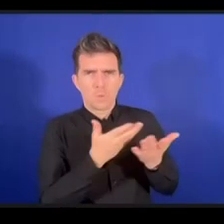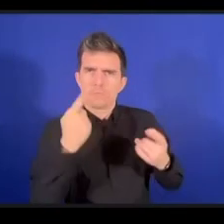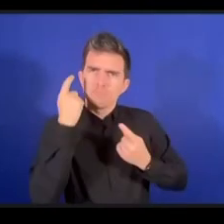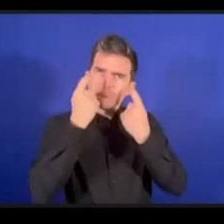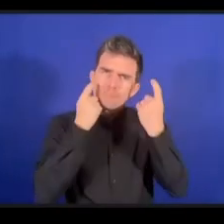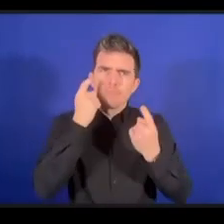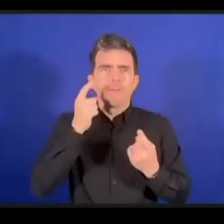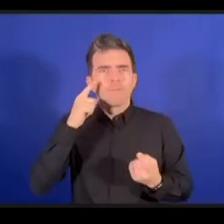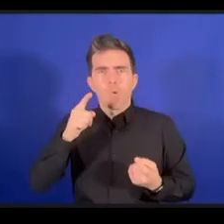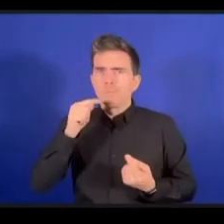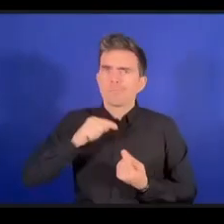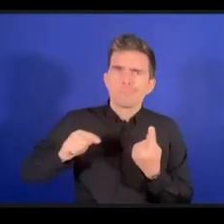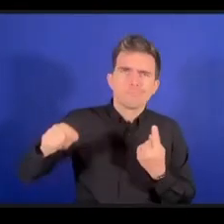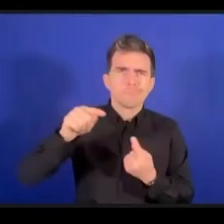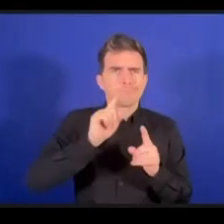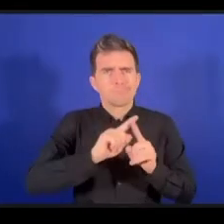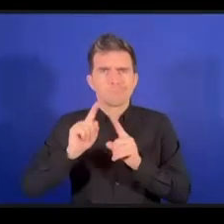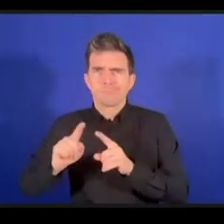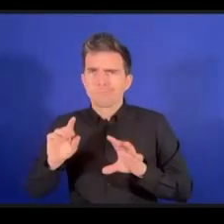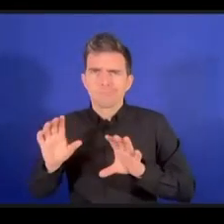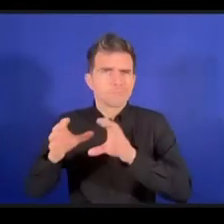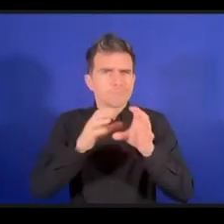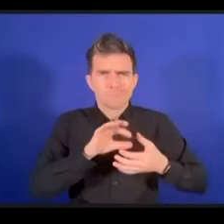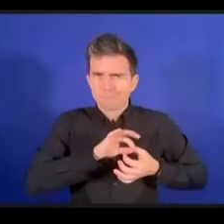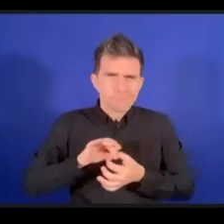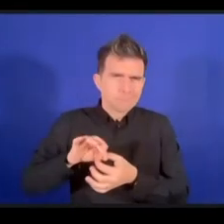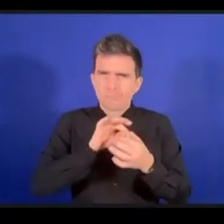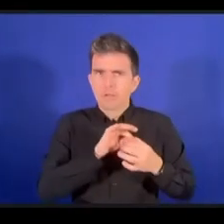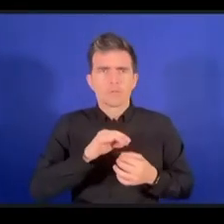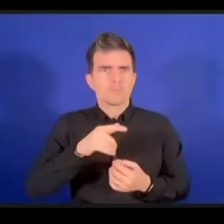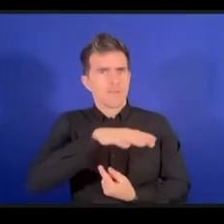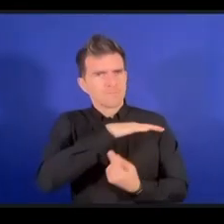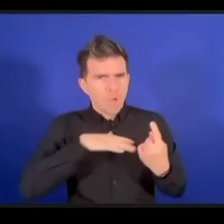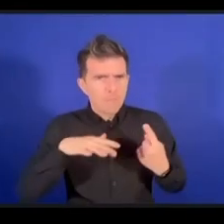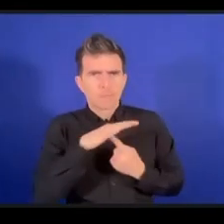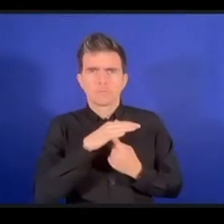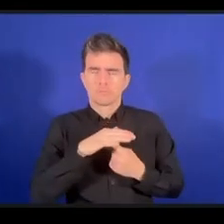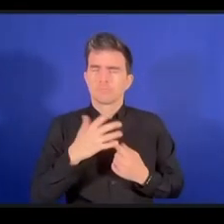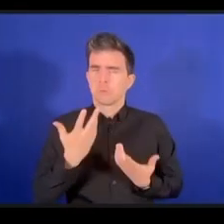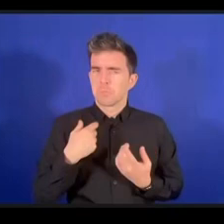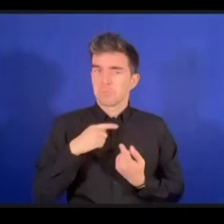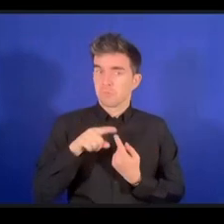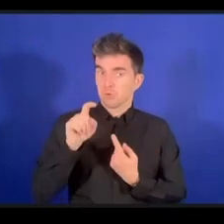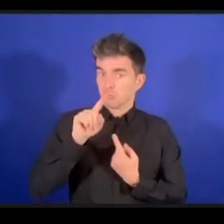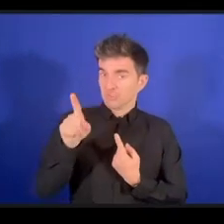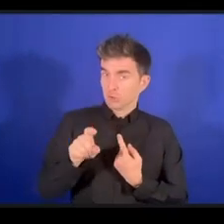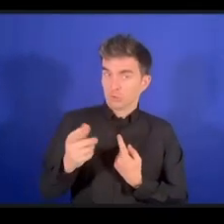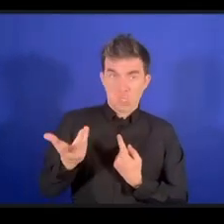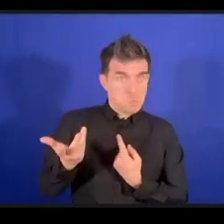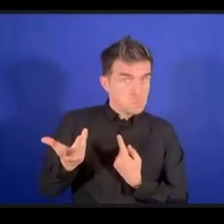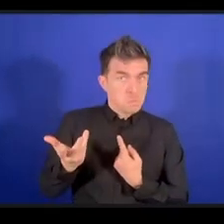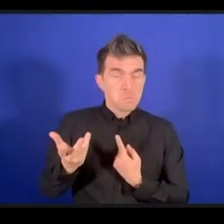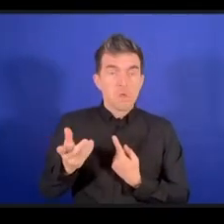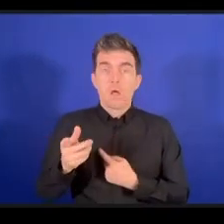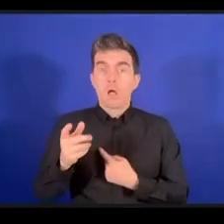就是 IGF 的未来以及它跟 GDC 的关系。